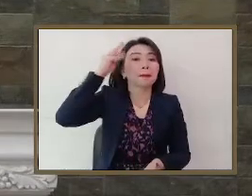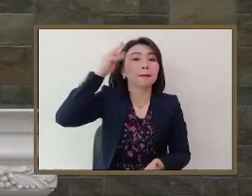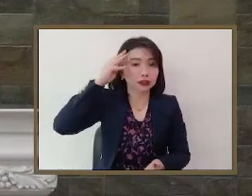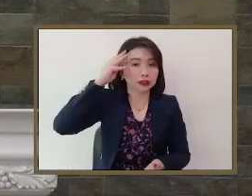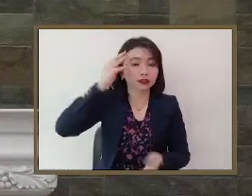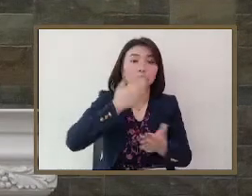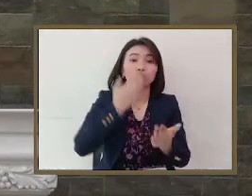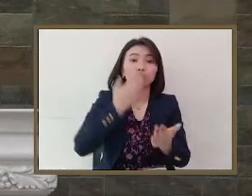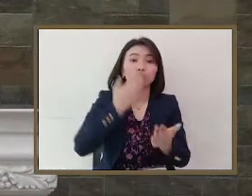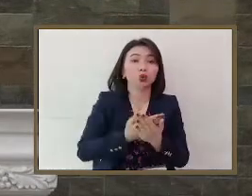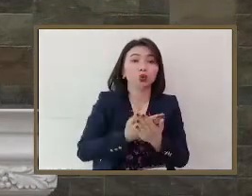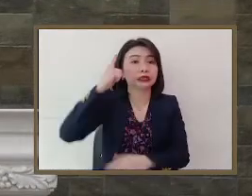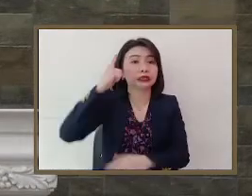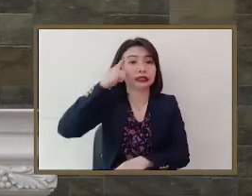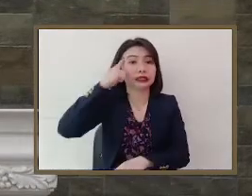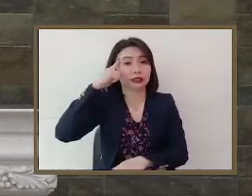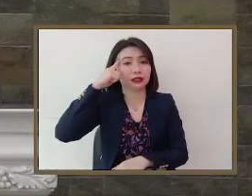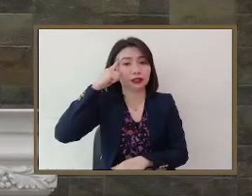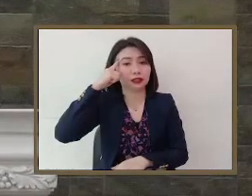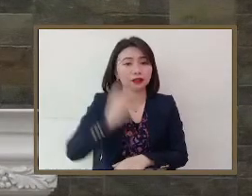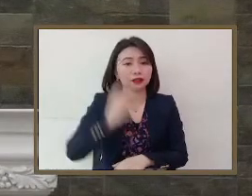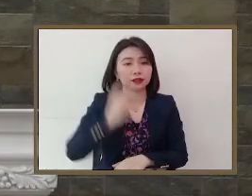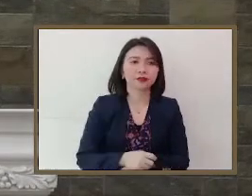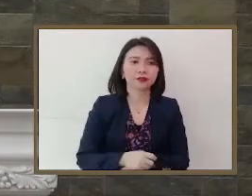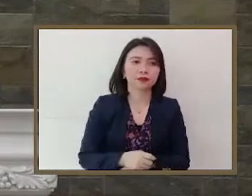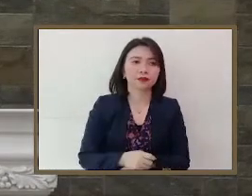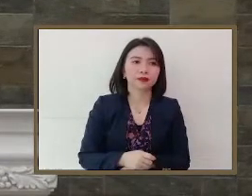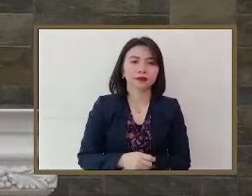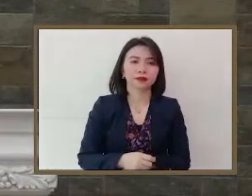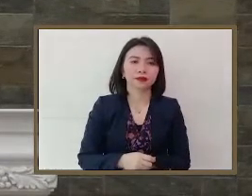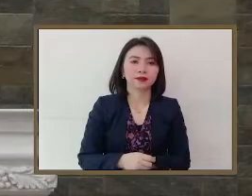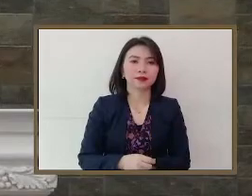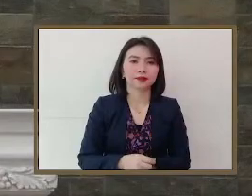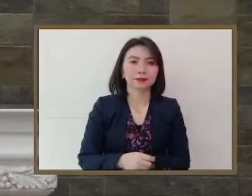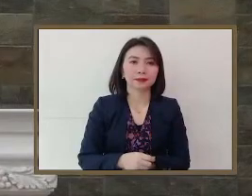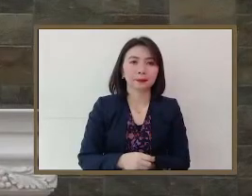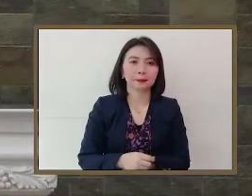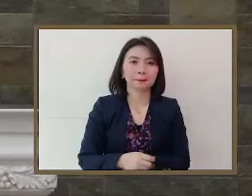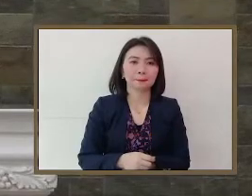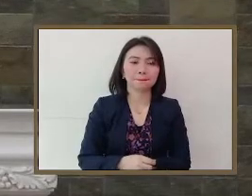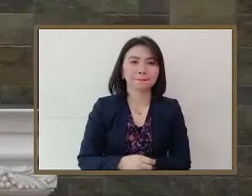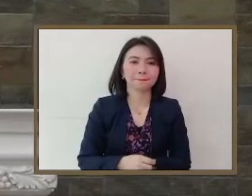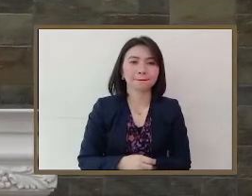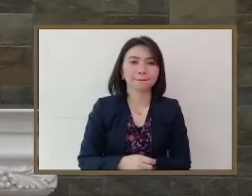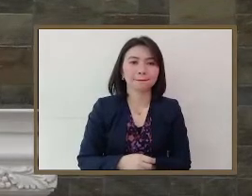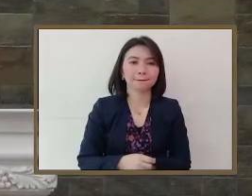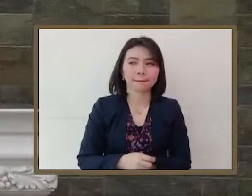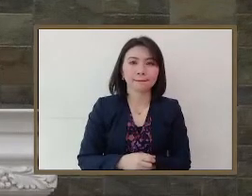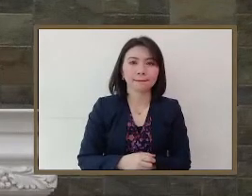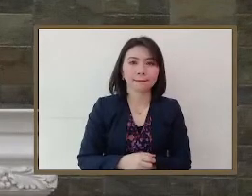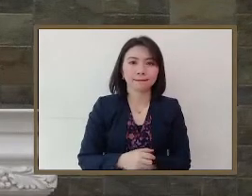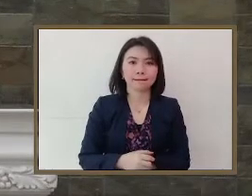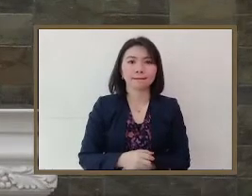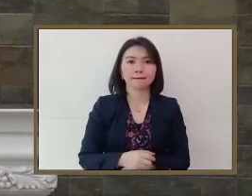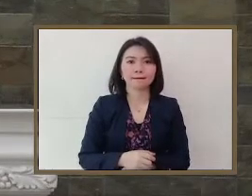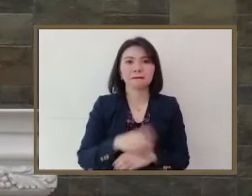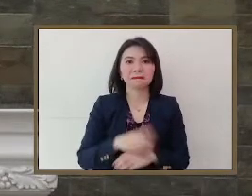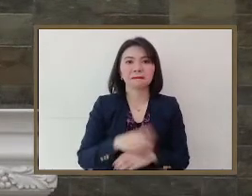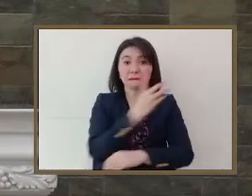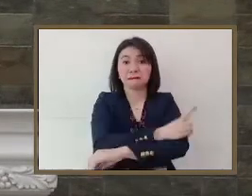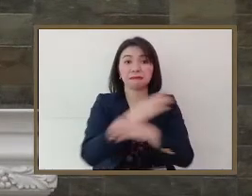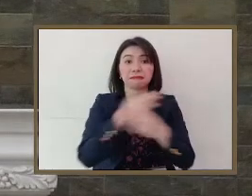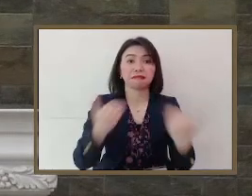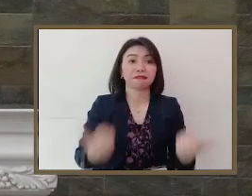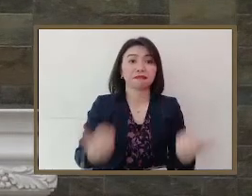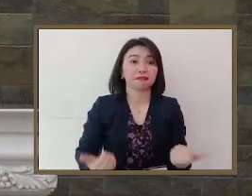Matinong pag-iisip. Alam niyo mga kapatid, ang ginagawa, ang ngayon sa panahon na ito mga kapatid, alam niyo naman yan,